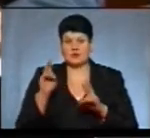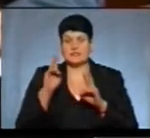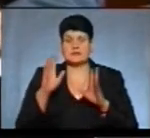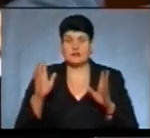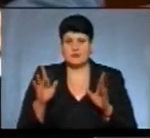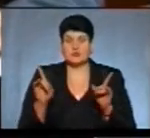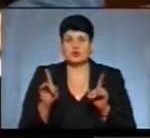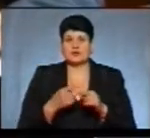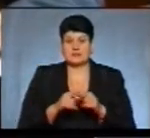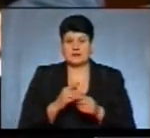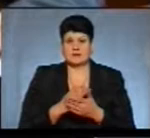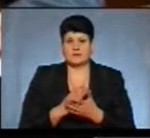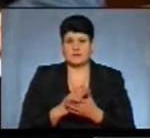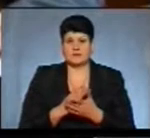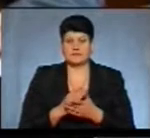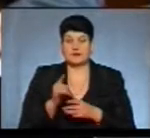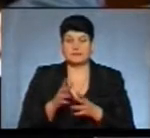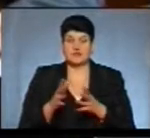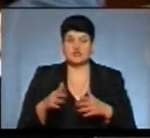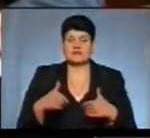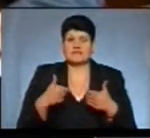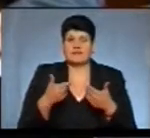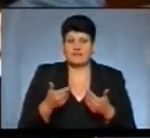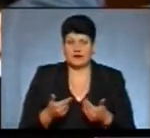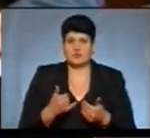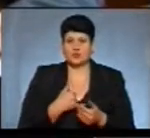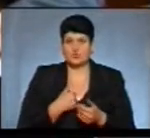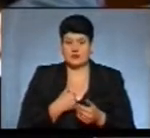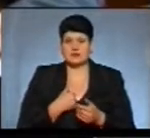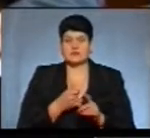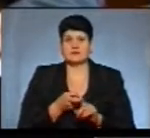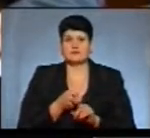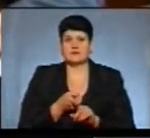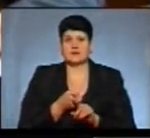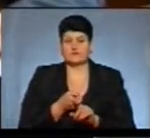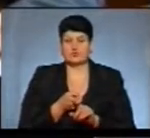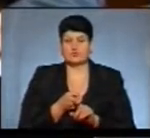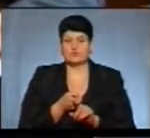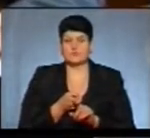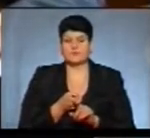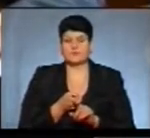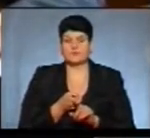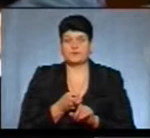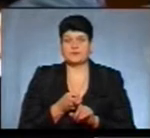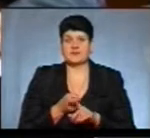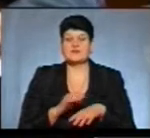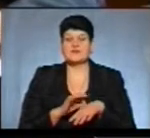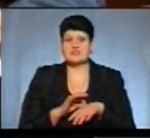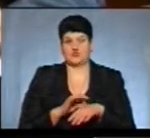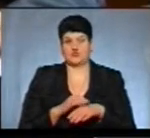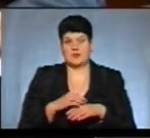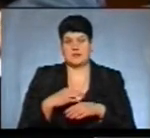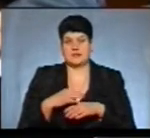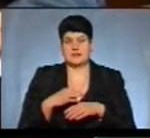це відбувається. Так само більше звернень це от у нас з приводу вчинення саме фізичного насильства. Ну,